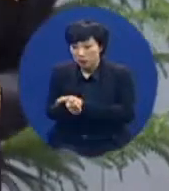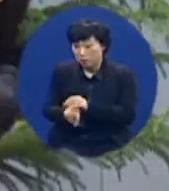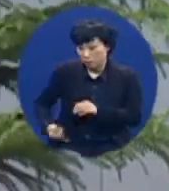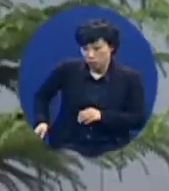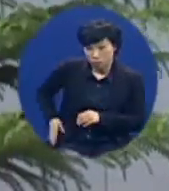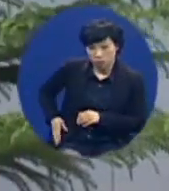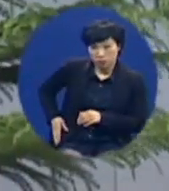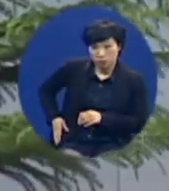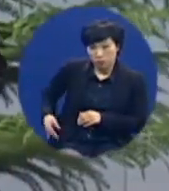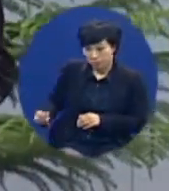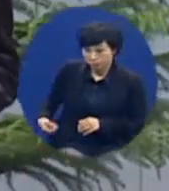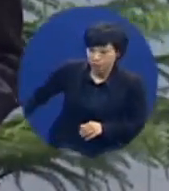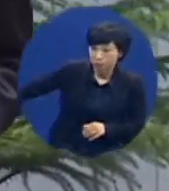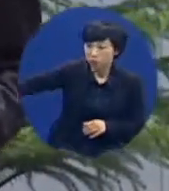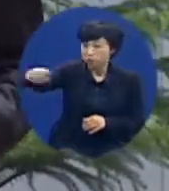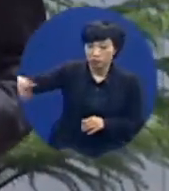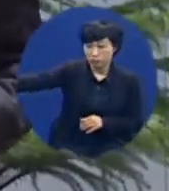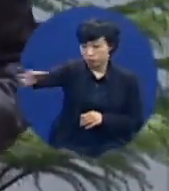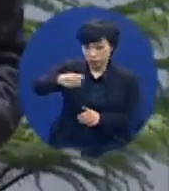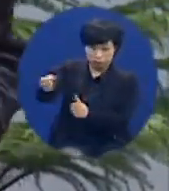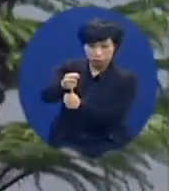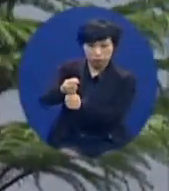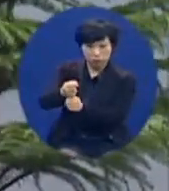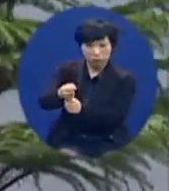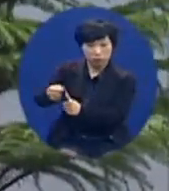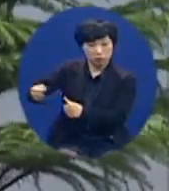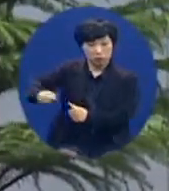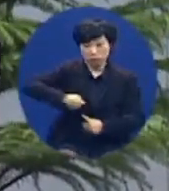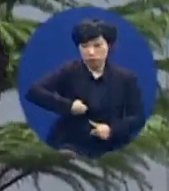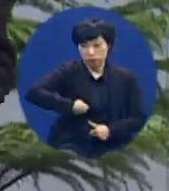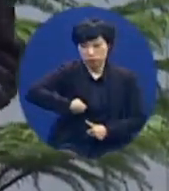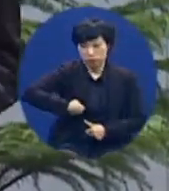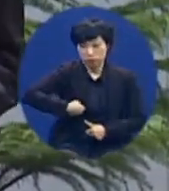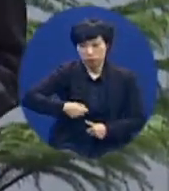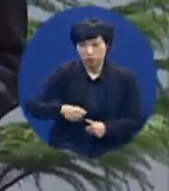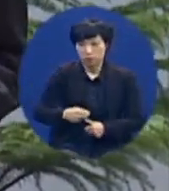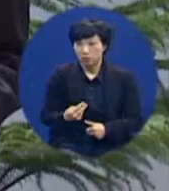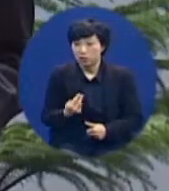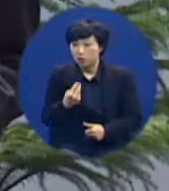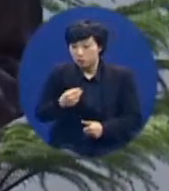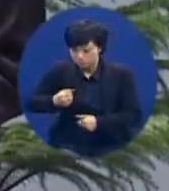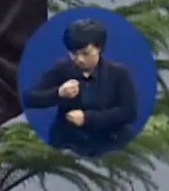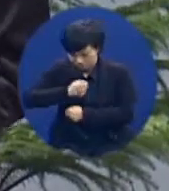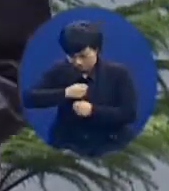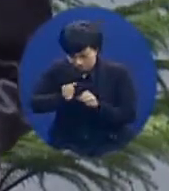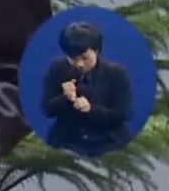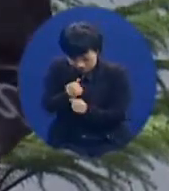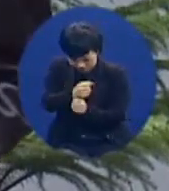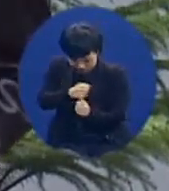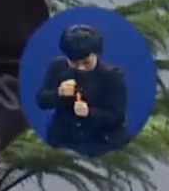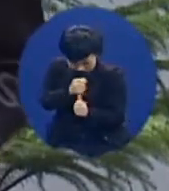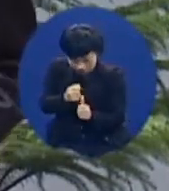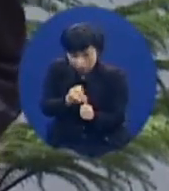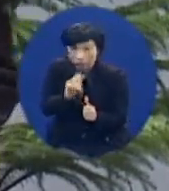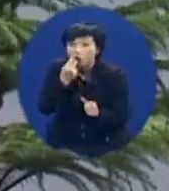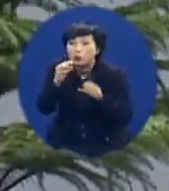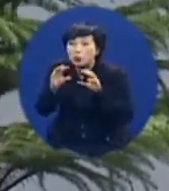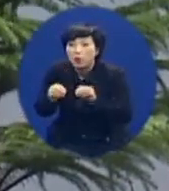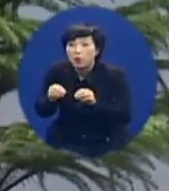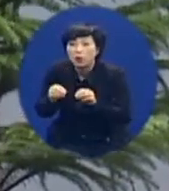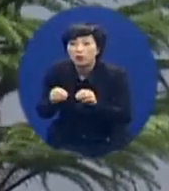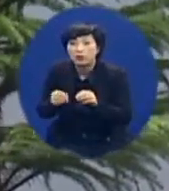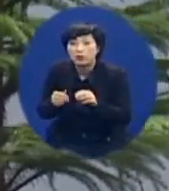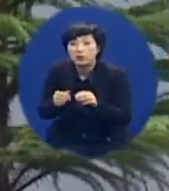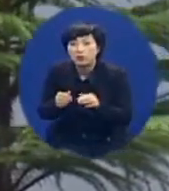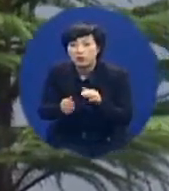their tails, suffocate and swallow them. 감아서 숨통이 딱 떨어지면 입 딱 벌리고 그냥 집어넣는